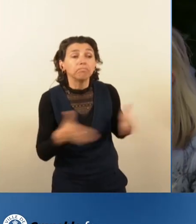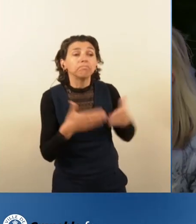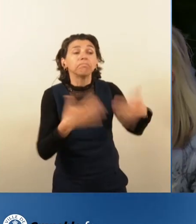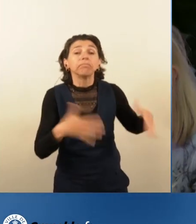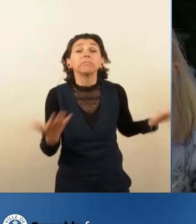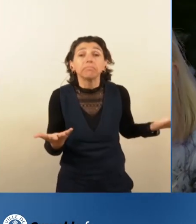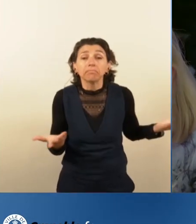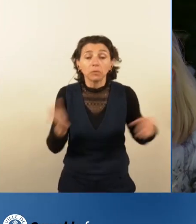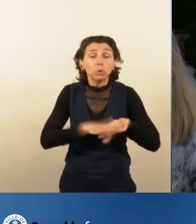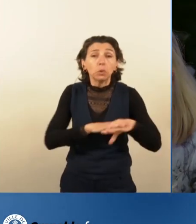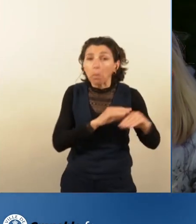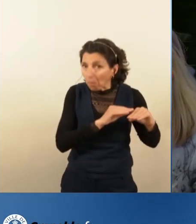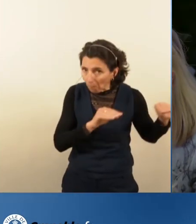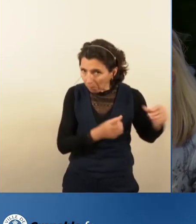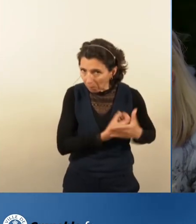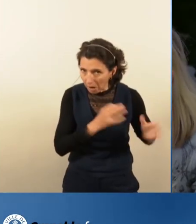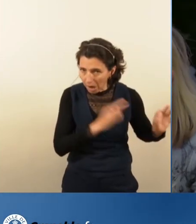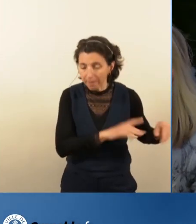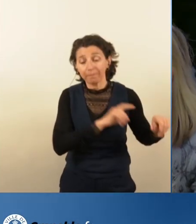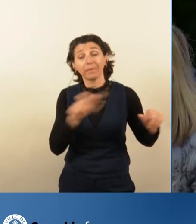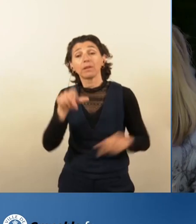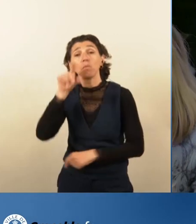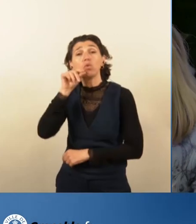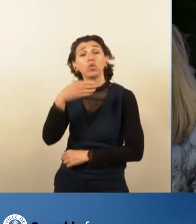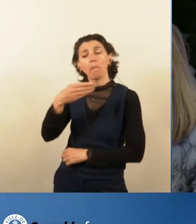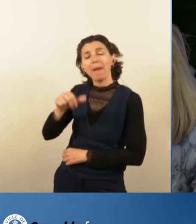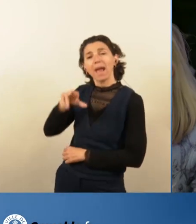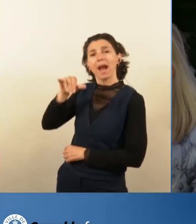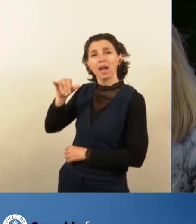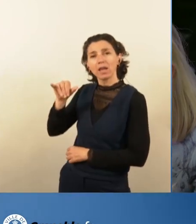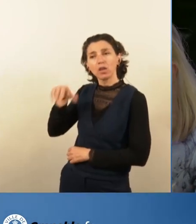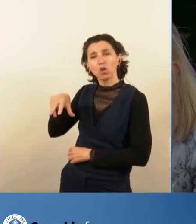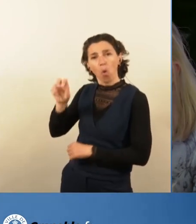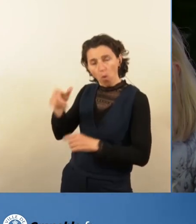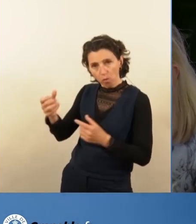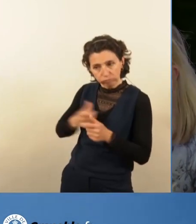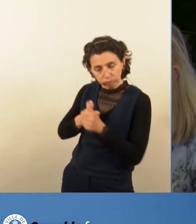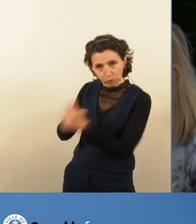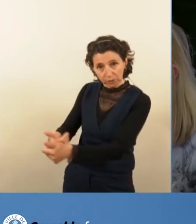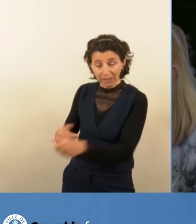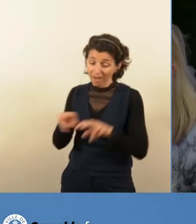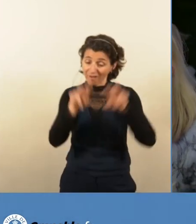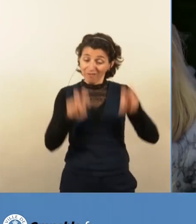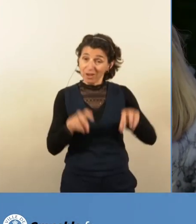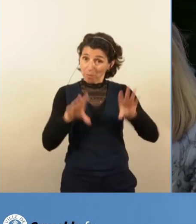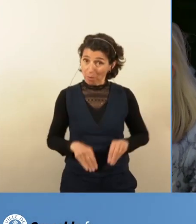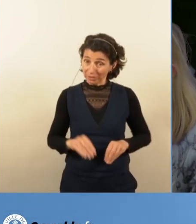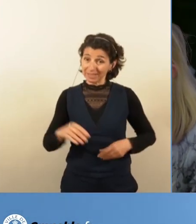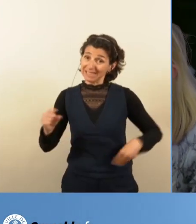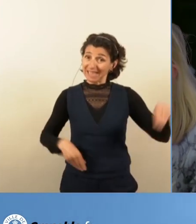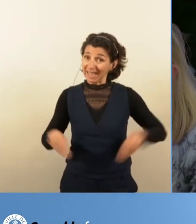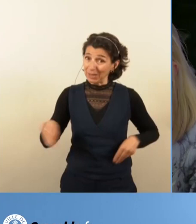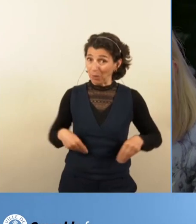Mériot nous sommes effectivement tombés sur la fiche de poste directeur à pourvoir pour septembre 2023